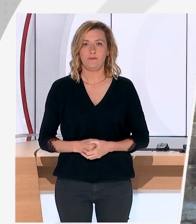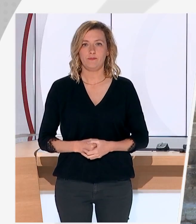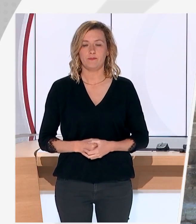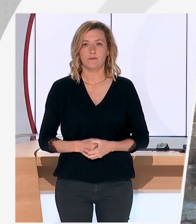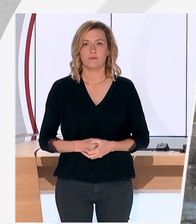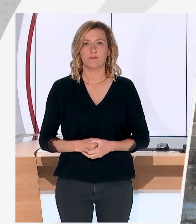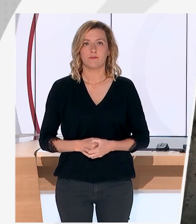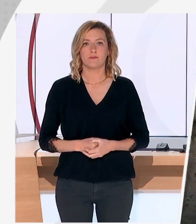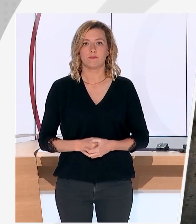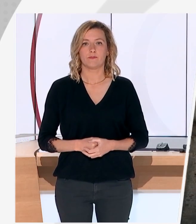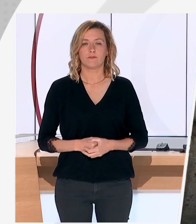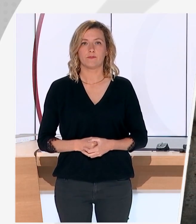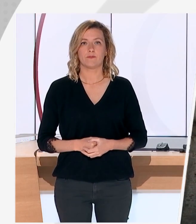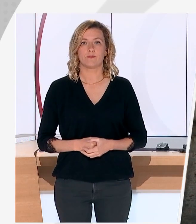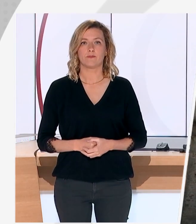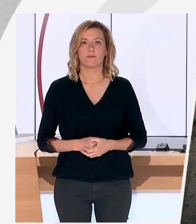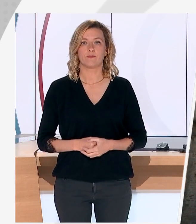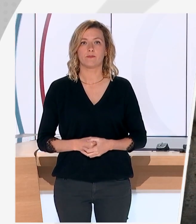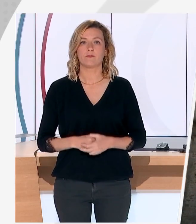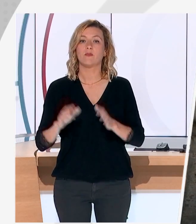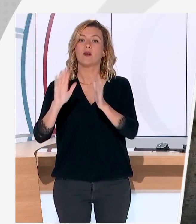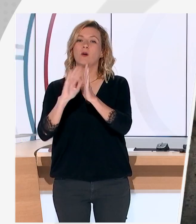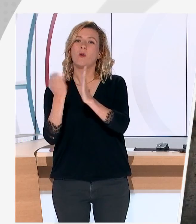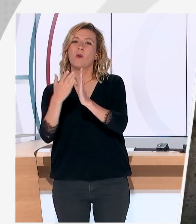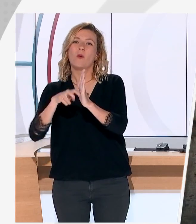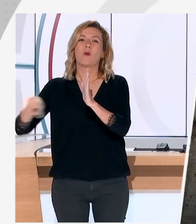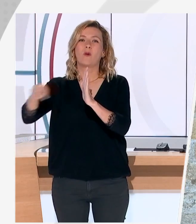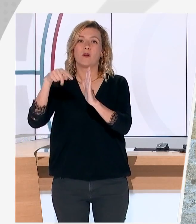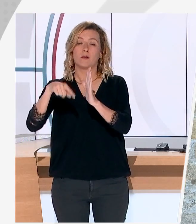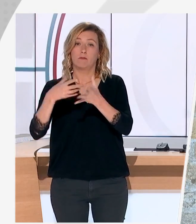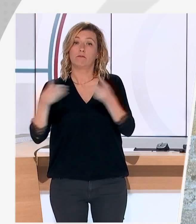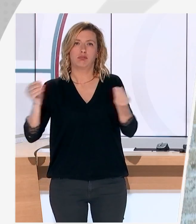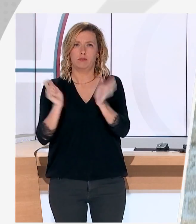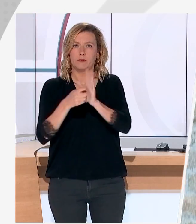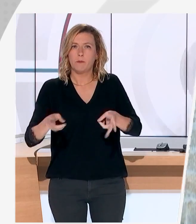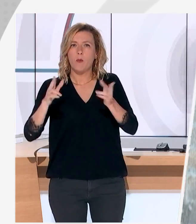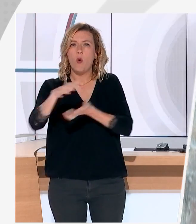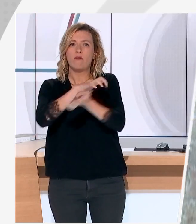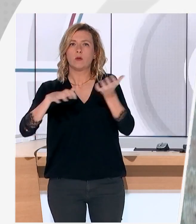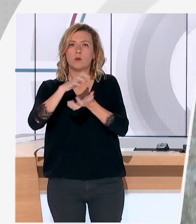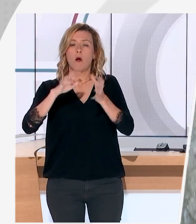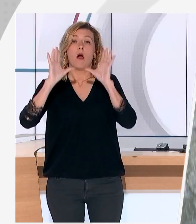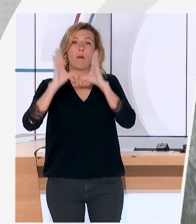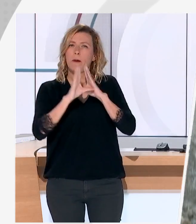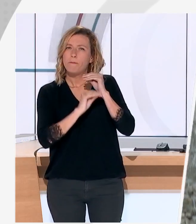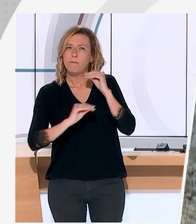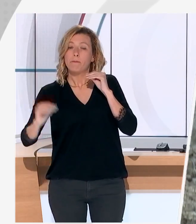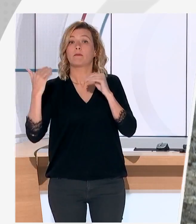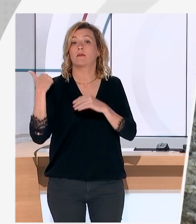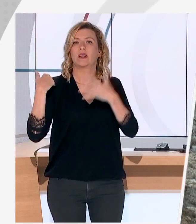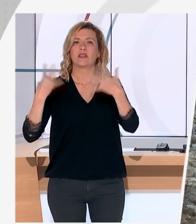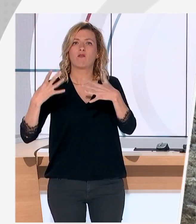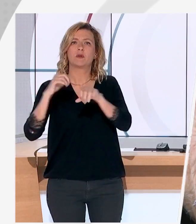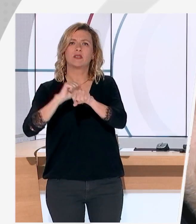fouilles futures qui doivent être prévues. Le cloître disparu à la Révolution a laissé place au XIXe siècle à